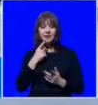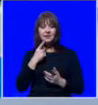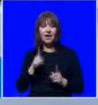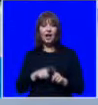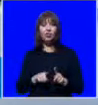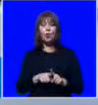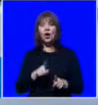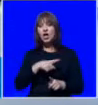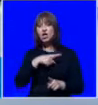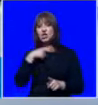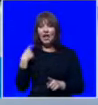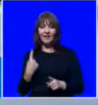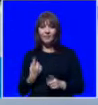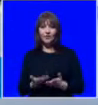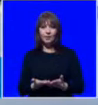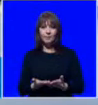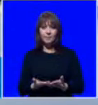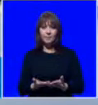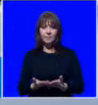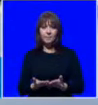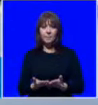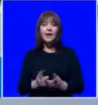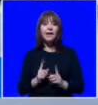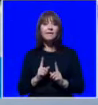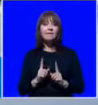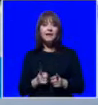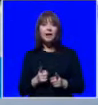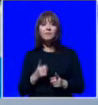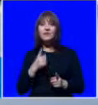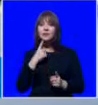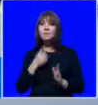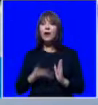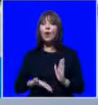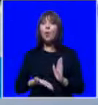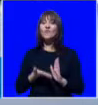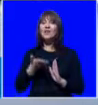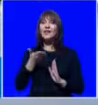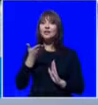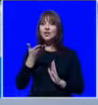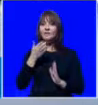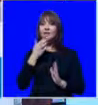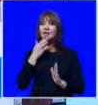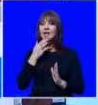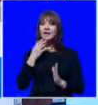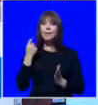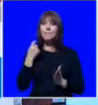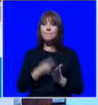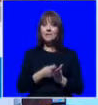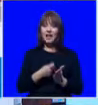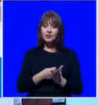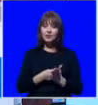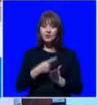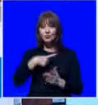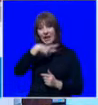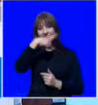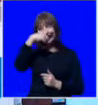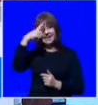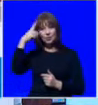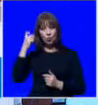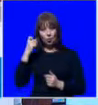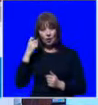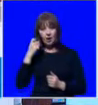всъщност, за да се изпълни? Тези предприятия ще имат повишаване на плащанията за разходите, повишаване на разходите им за труд, следствие